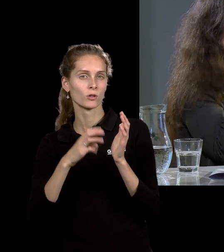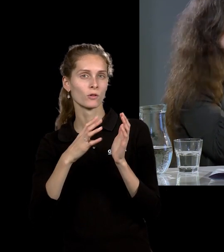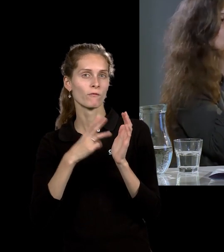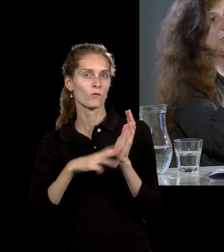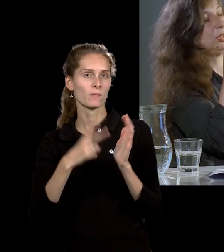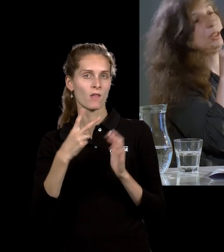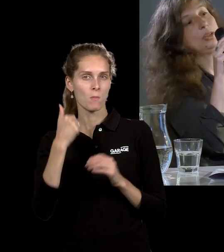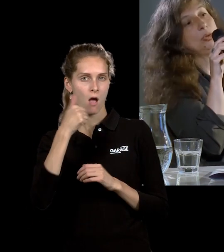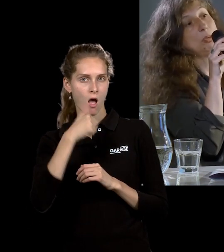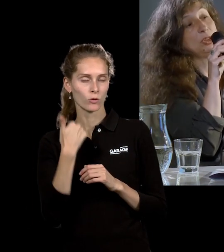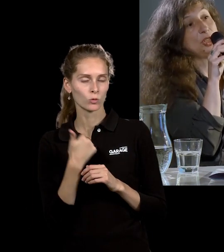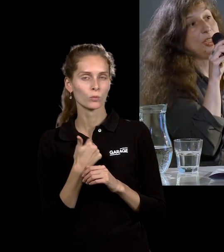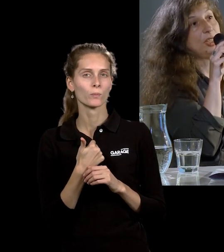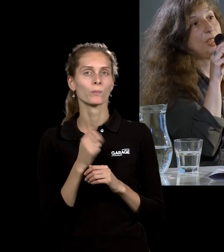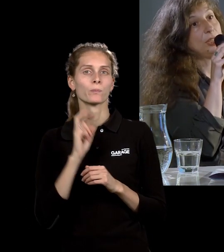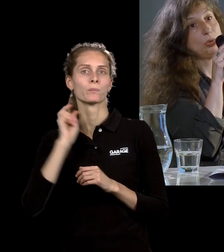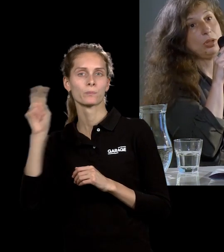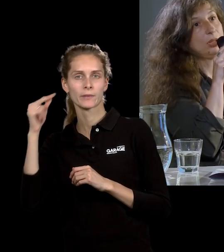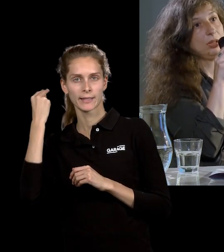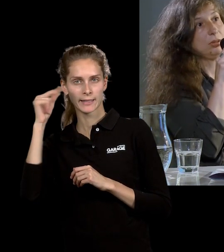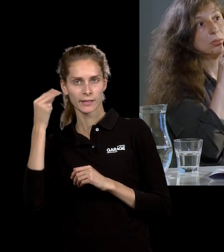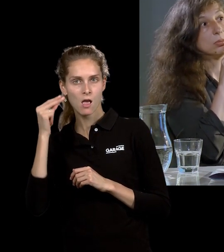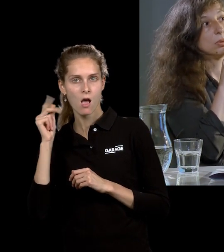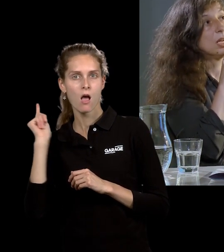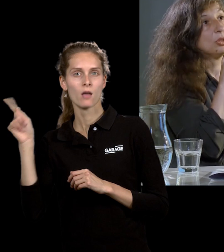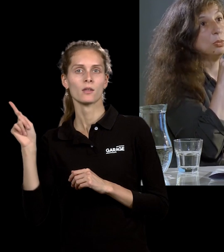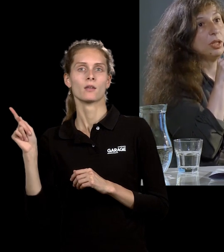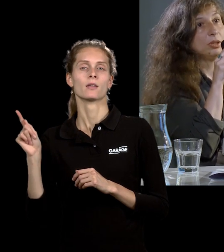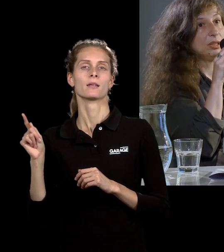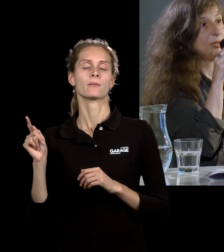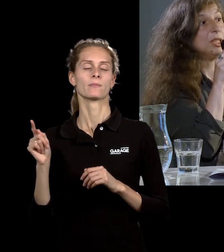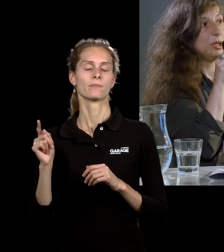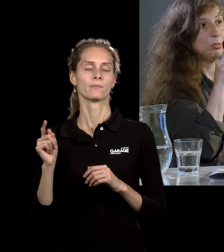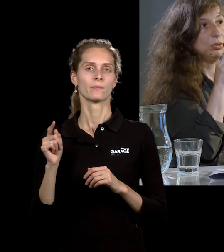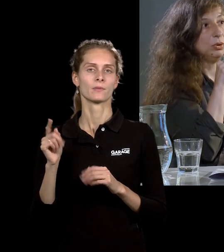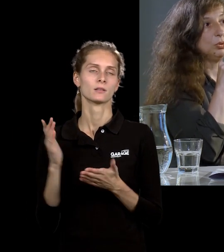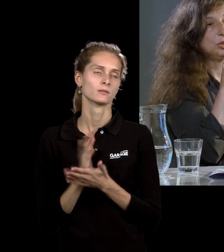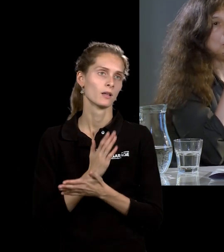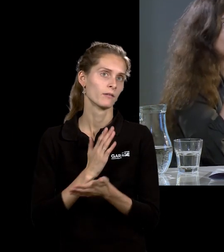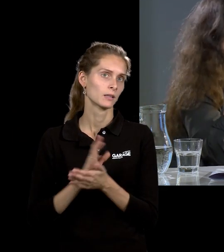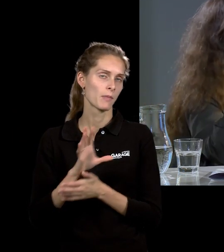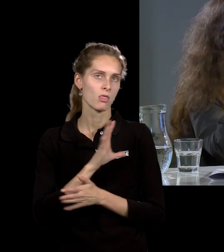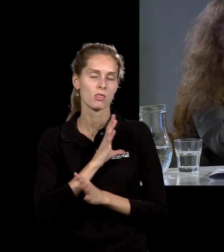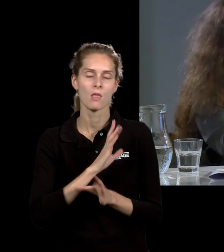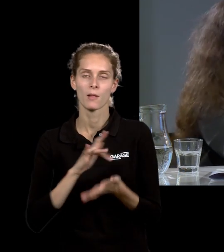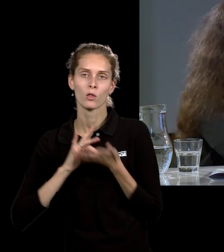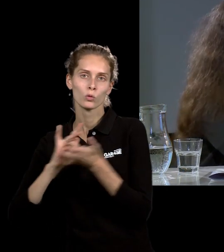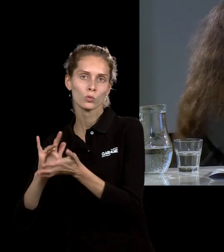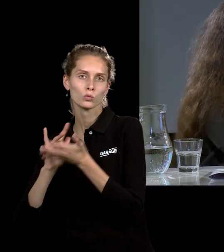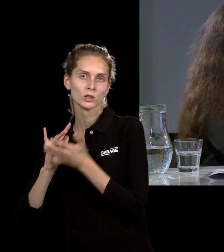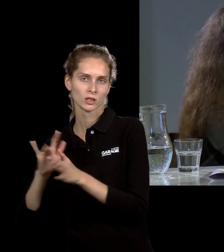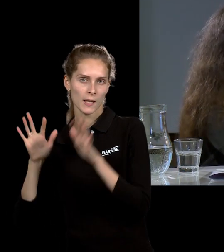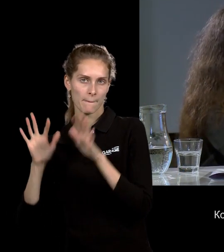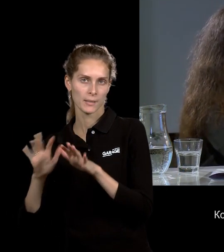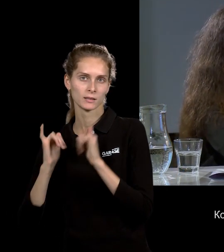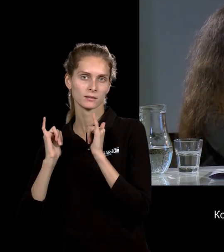он учреждает эту организацию. Он посещает Китай, который тогда совсем не был туристическим местом для западного